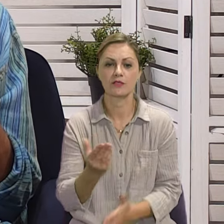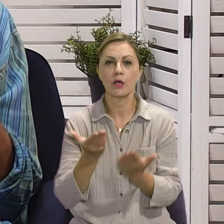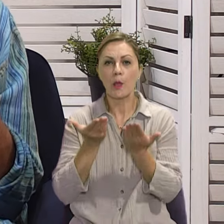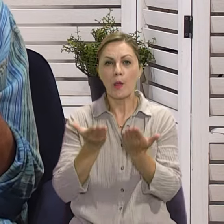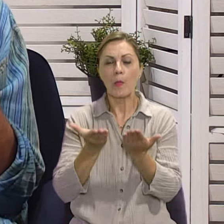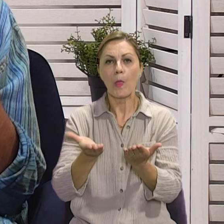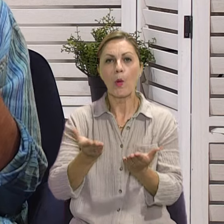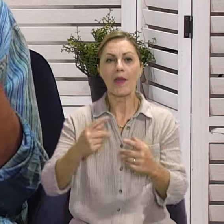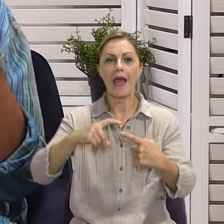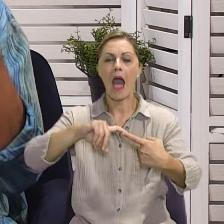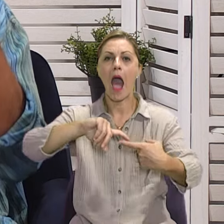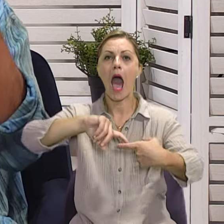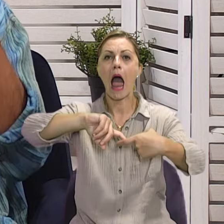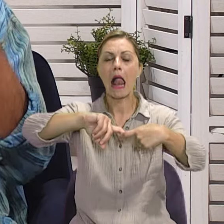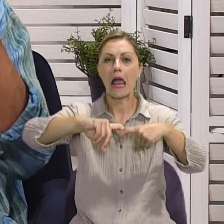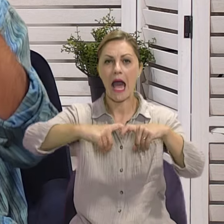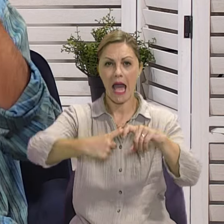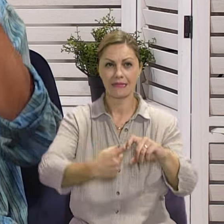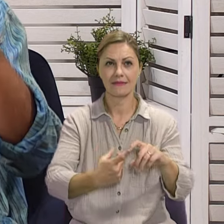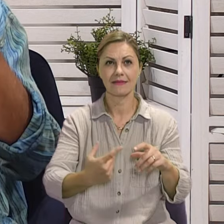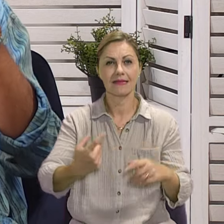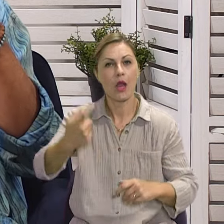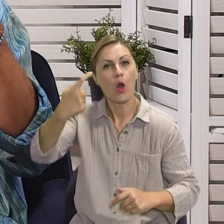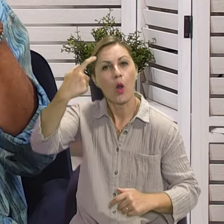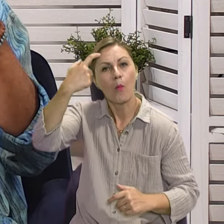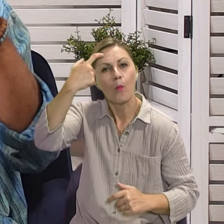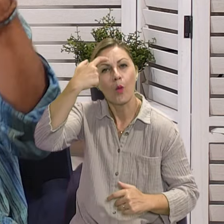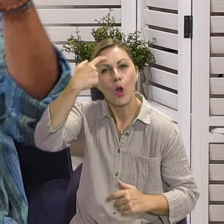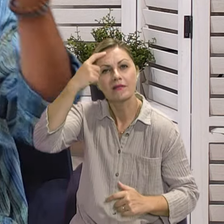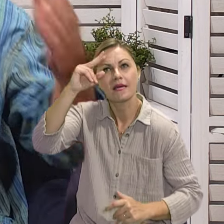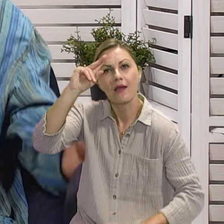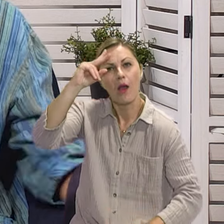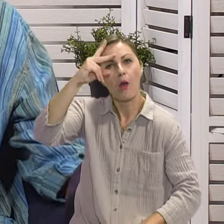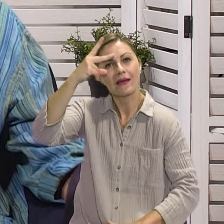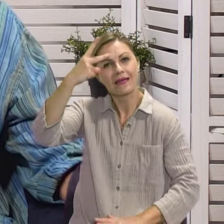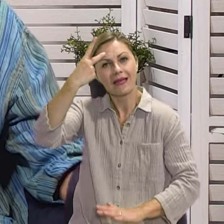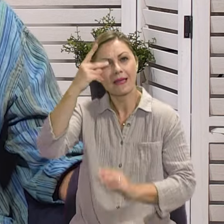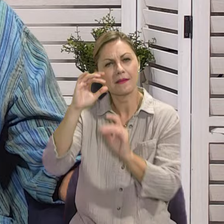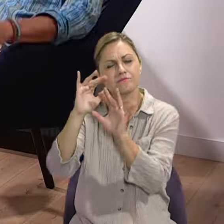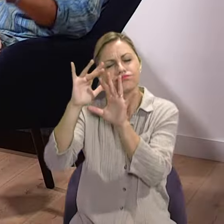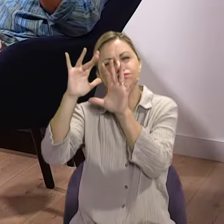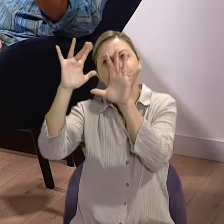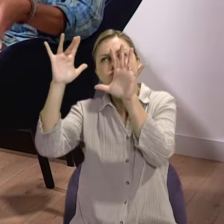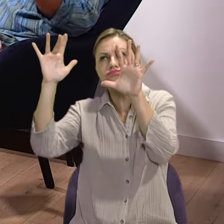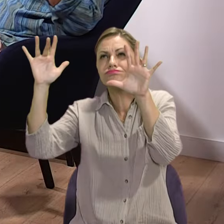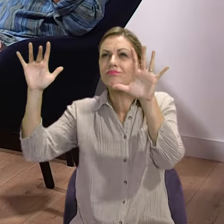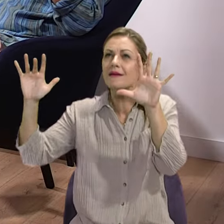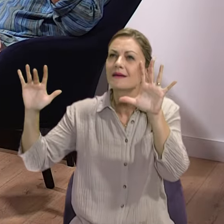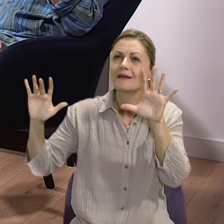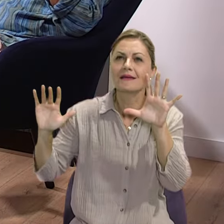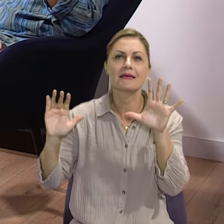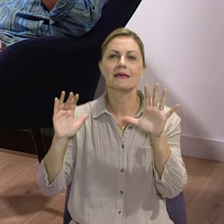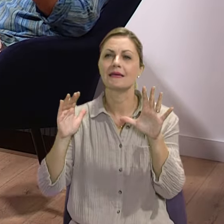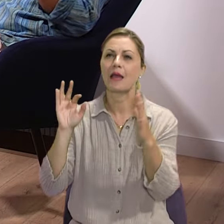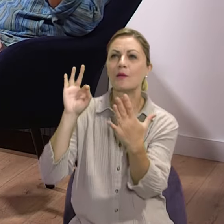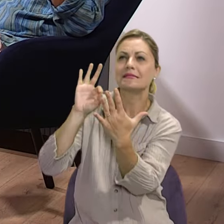nas seli u jednu vibraciju koja bi morala biti savršena. Prema ljubavi,